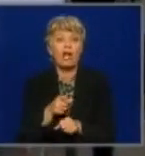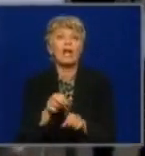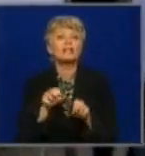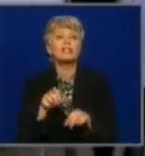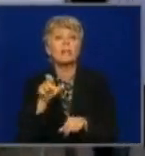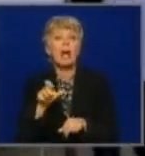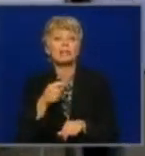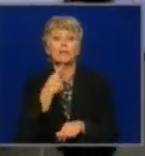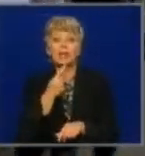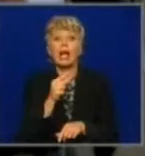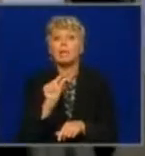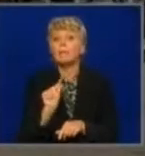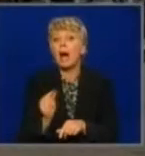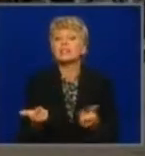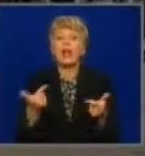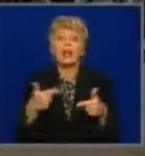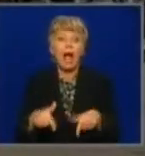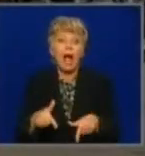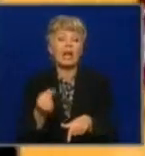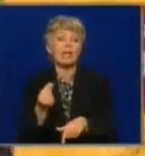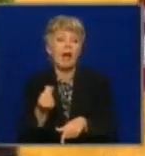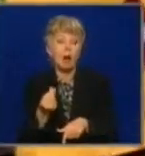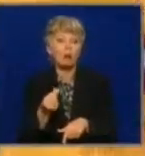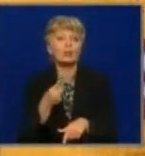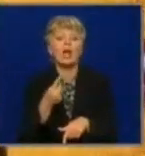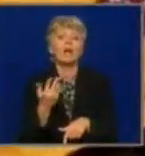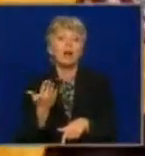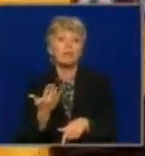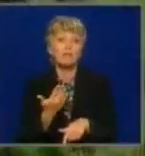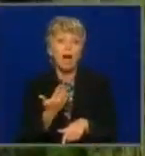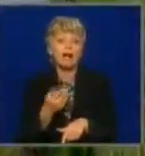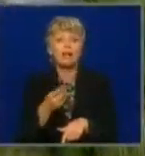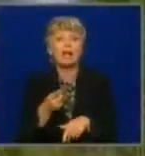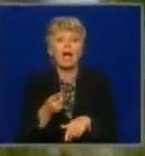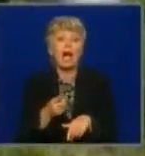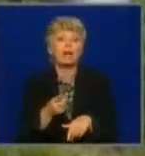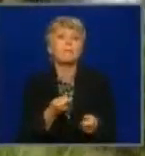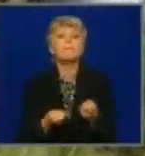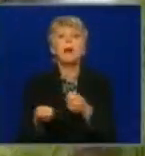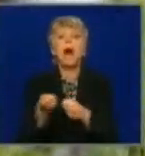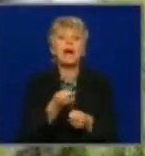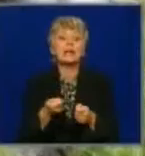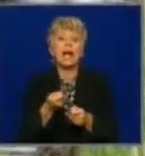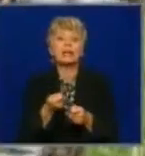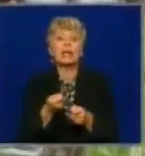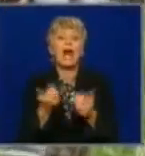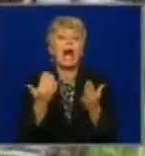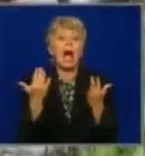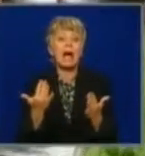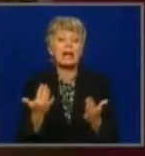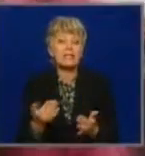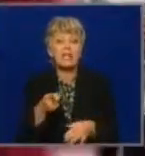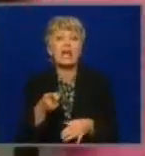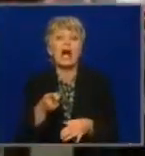situācijās, kad ir maz laika un naudas, lielu efektu var panākt ar partizānu mārketinga akcijām. Ja iepriekš ir pierādījies, ka